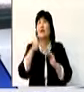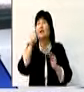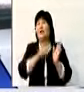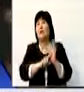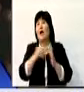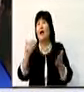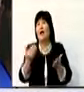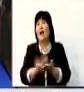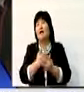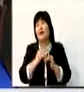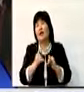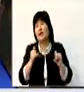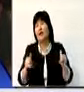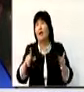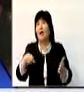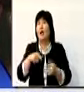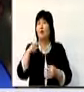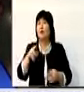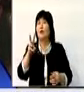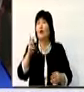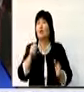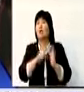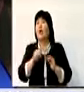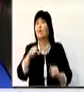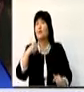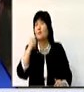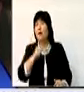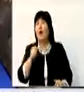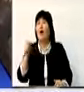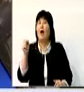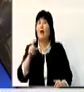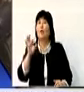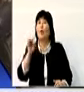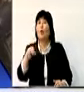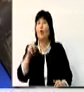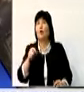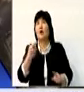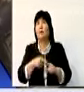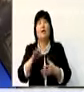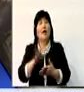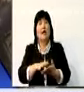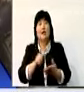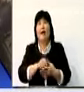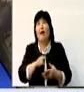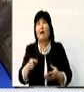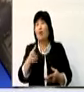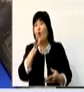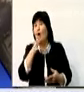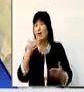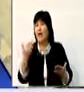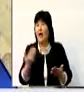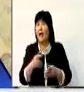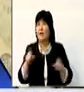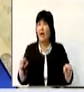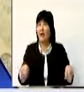бастап қайта дами бастаған шаһарды 1361 жылы Алтын Орда ханы Бұлан Темір қиратат. Араға аз уақыт салып қайта қалпына